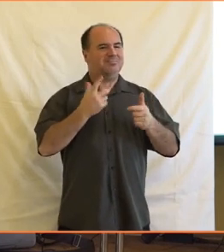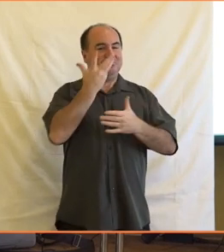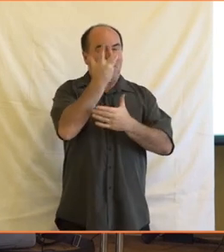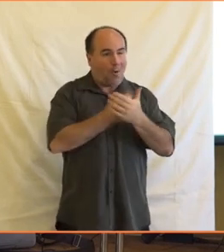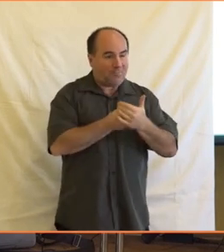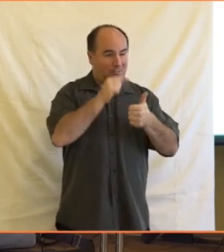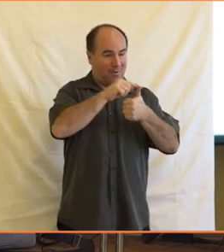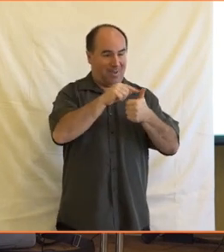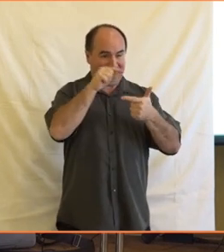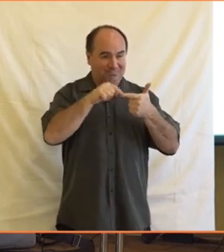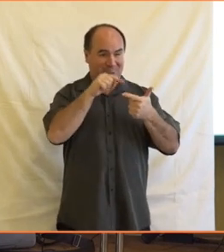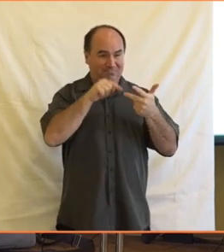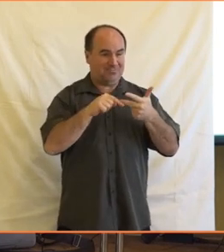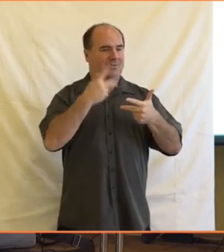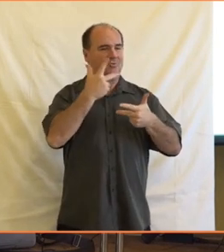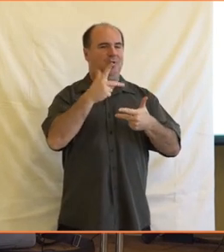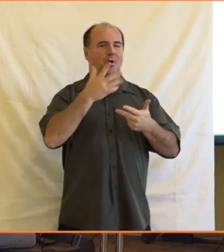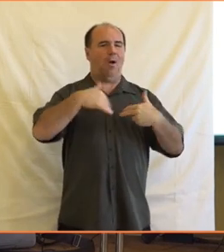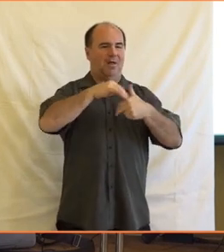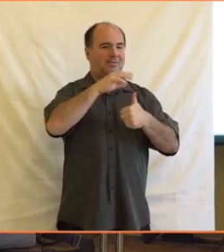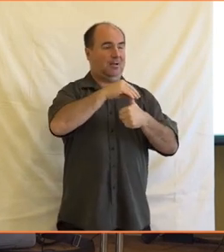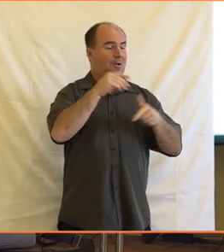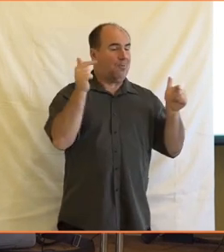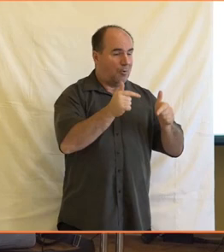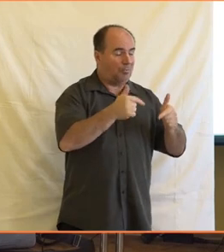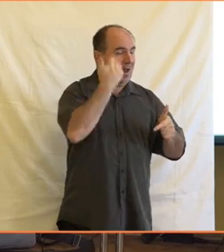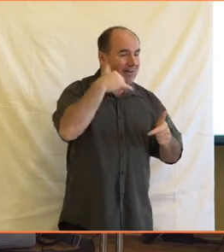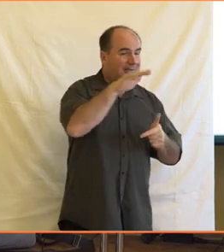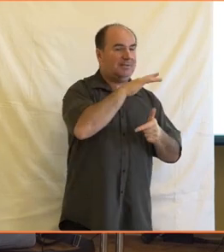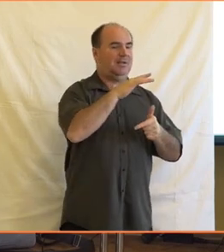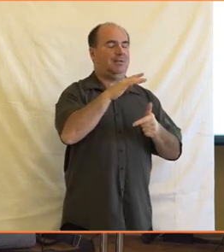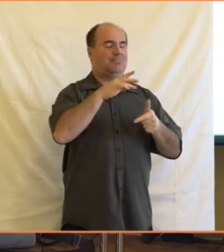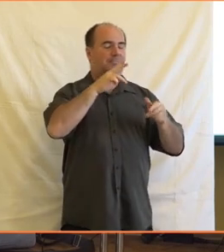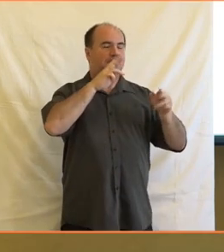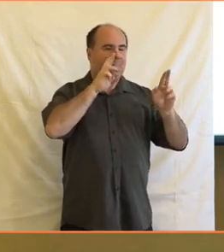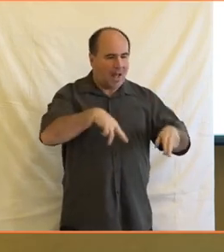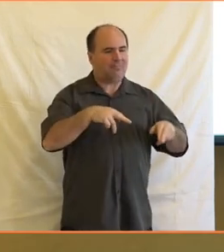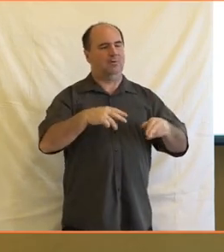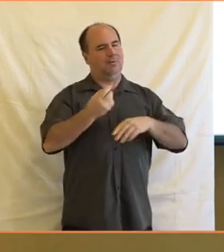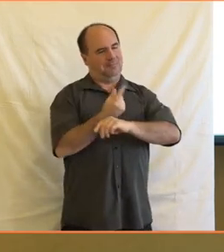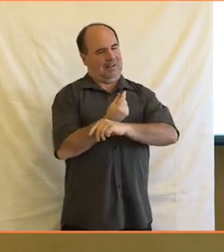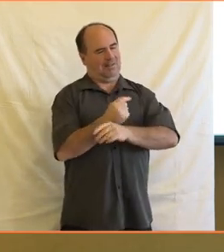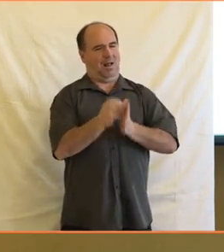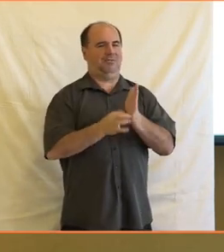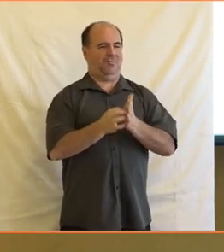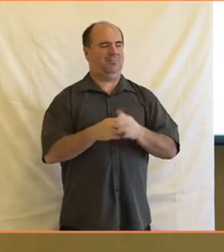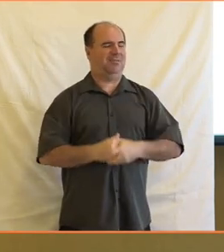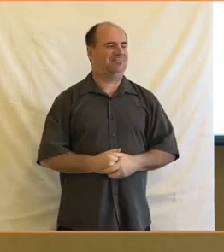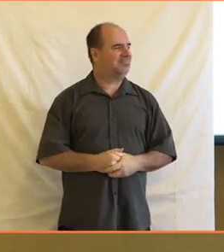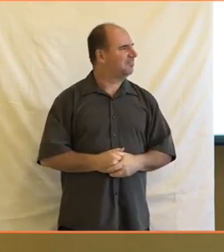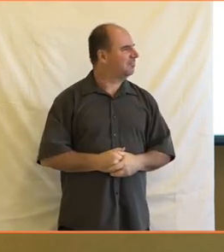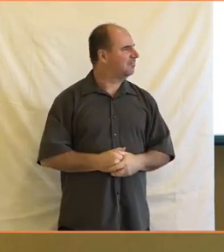oblasti. Váš projekt podpora lidských práv v digitální době. The fact that the project has involved